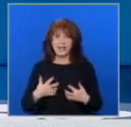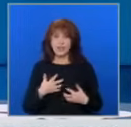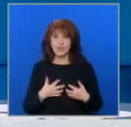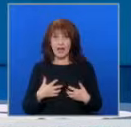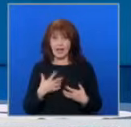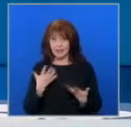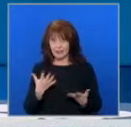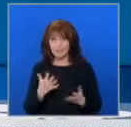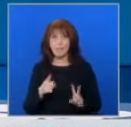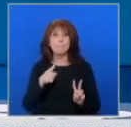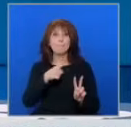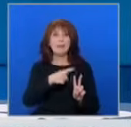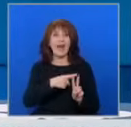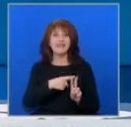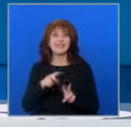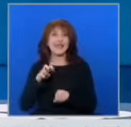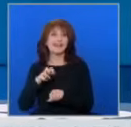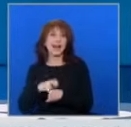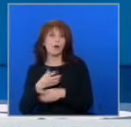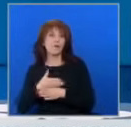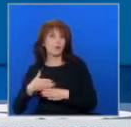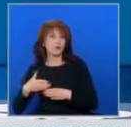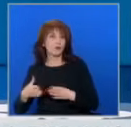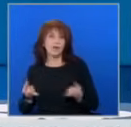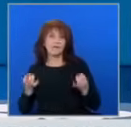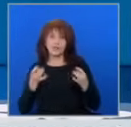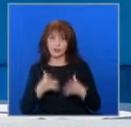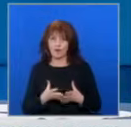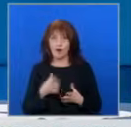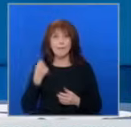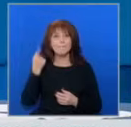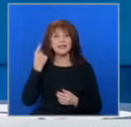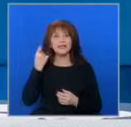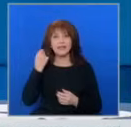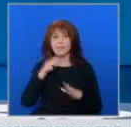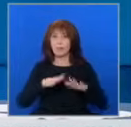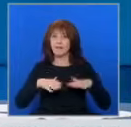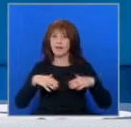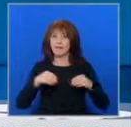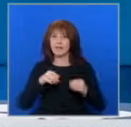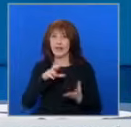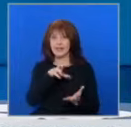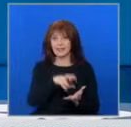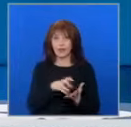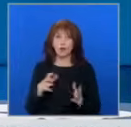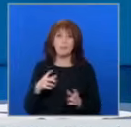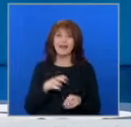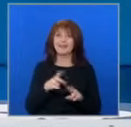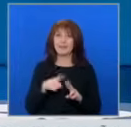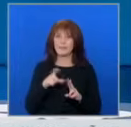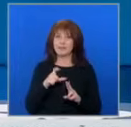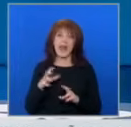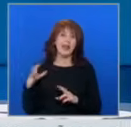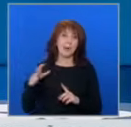уста Пеевски-Денков продължава с нов епизод. Председателят на парламентарната група на ДПС нападна премиера с